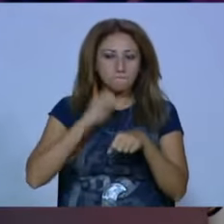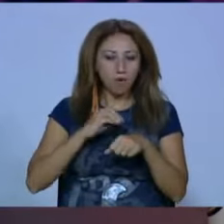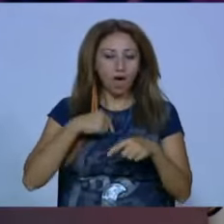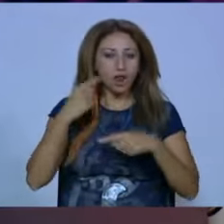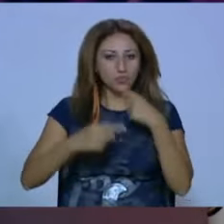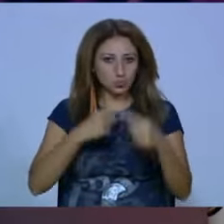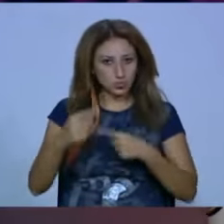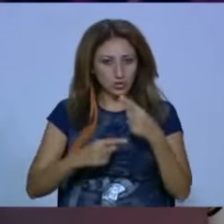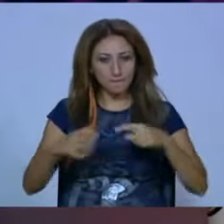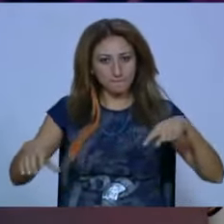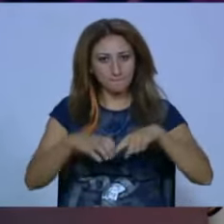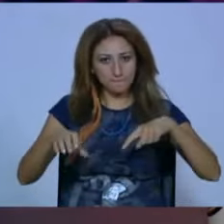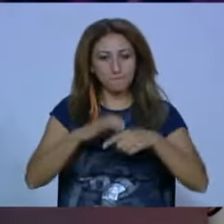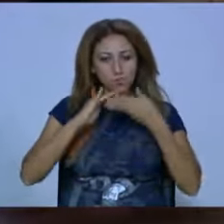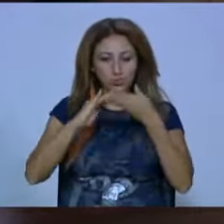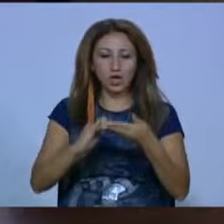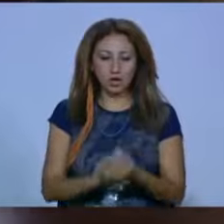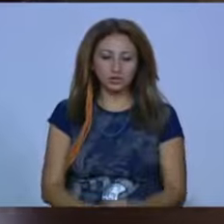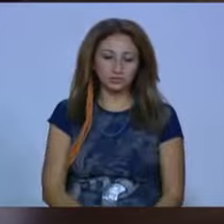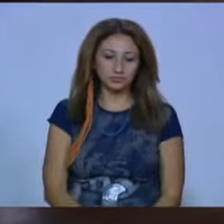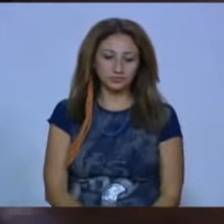موضوع تركيب الأطراف الصناعية.